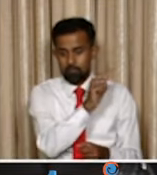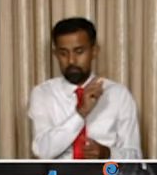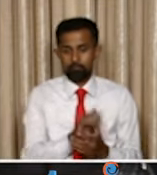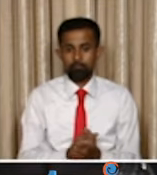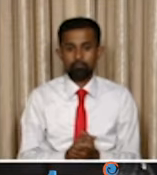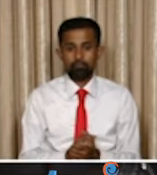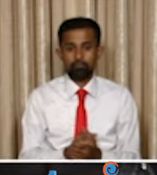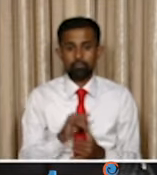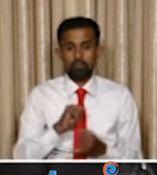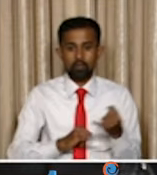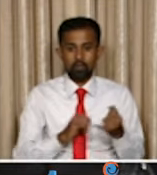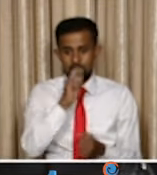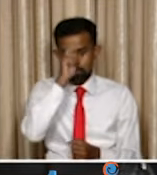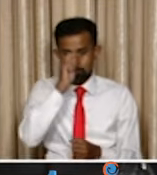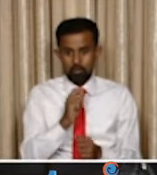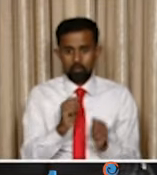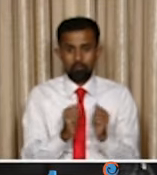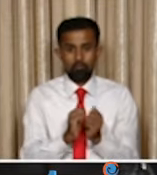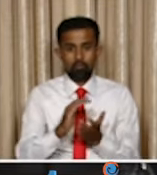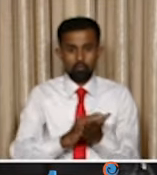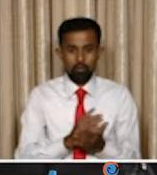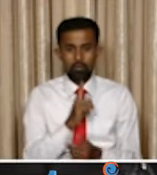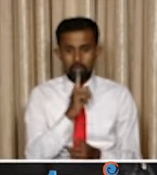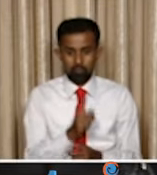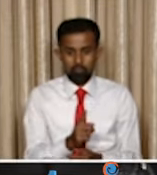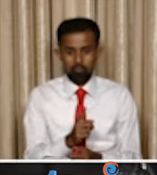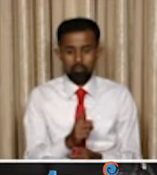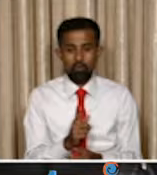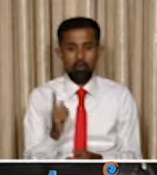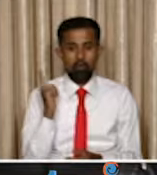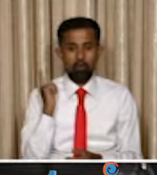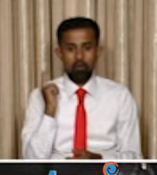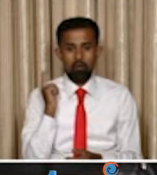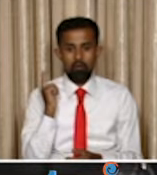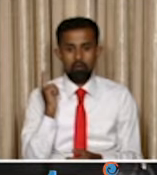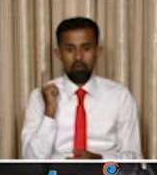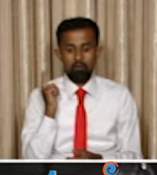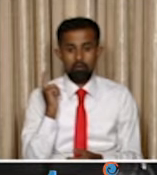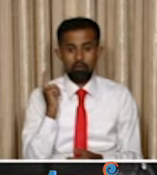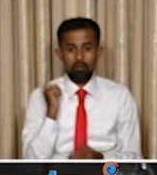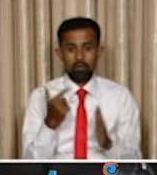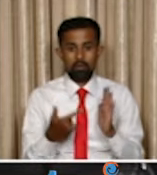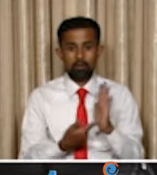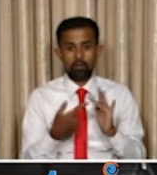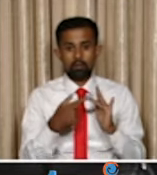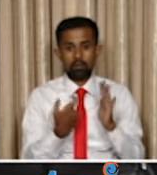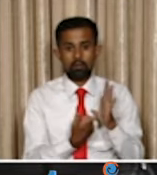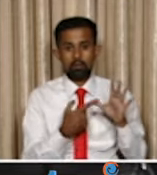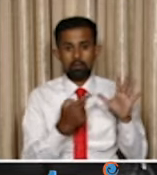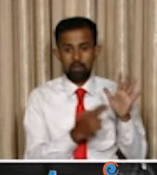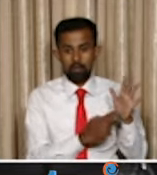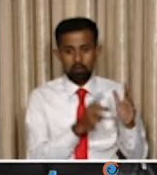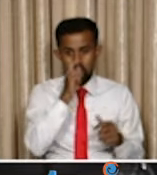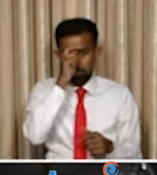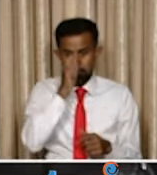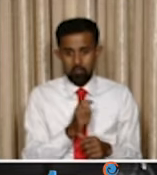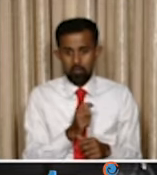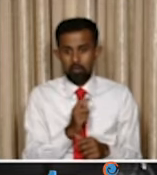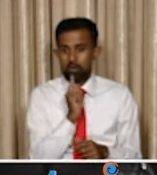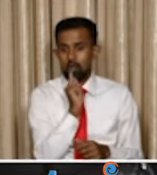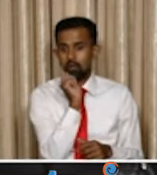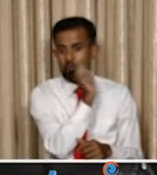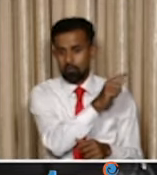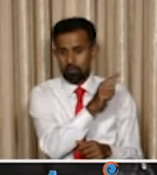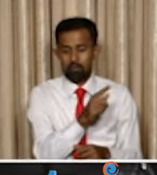எடுப்பதாக கூறிவிட்டு அது தொடர்பாக தான் பாதுகாப்பு துறை சார்ந்த டிரான் அலஸ் அமைச்சரவர்களுக்கு தெரியப்படுத்தி இருப்பதாகவும் சம்பந்தப்பட்ட போலீஸ் மற்றும்